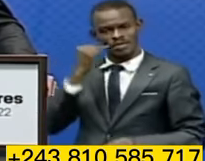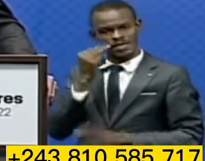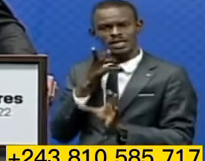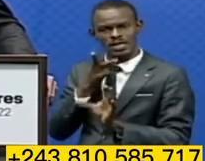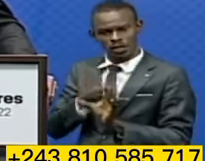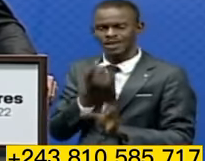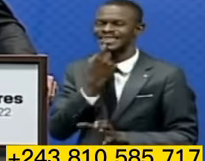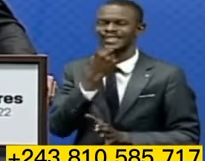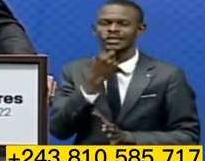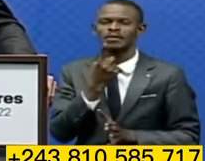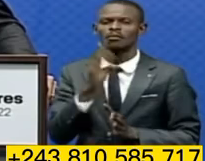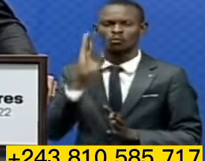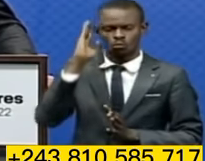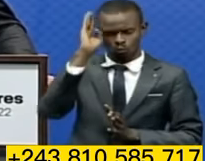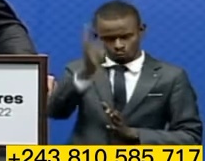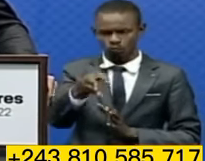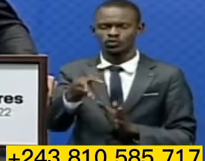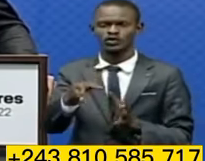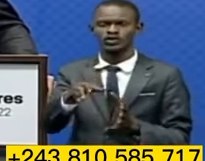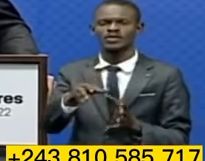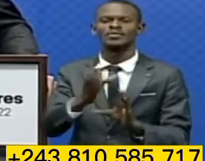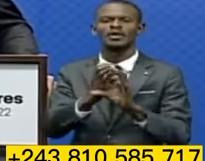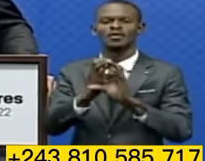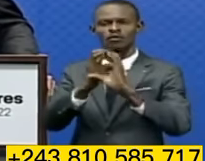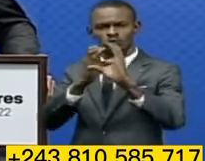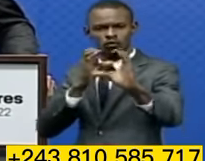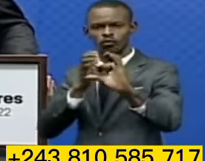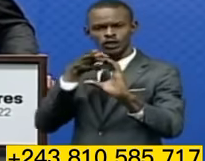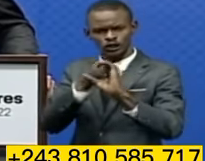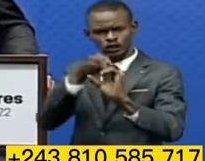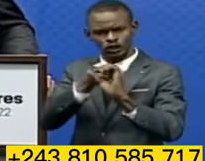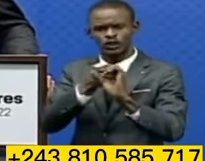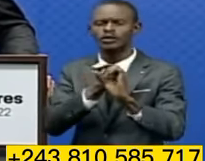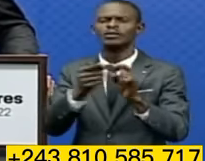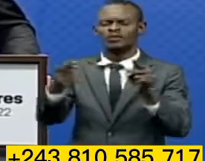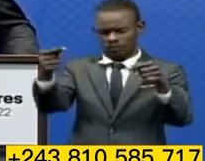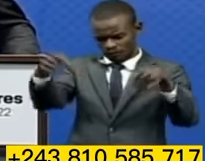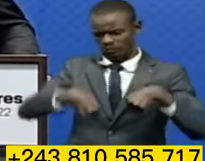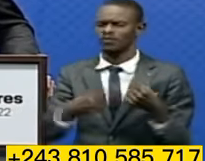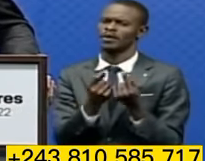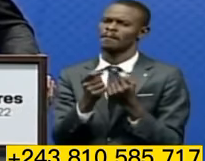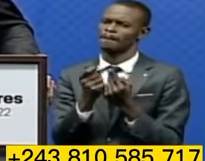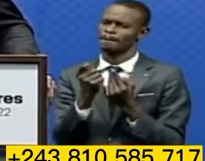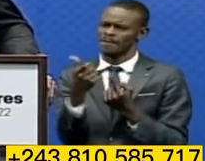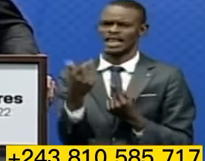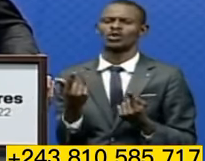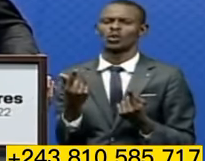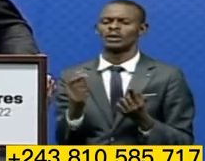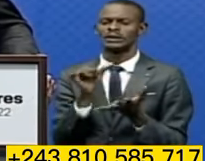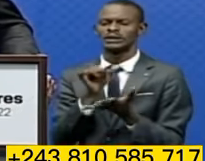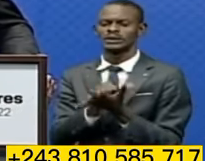ainsi un retour à la normale quant au volume de carburant disponible à la pompe. C'est donc une bonne nouvelle